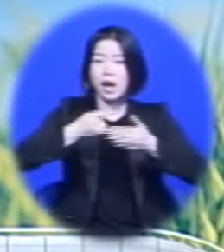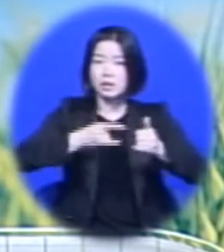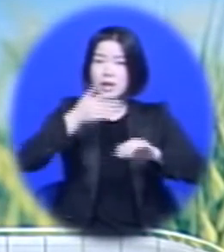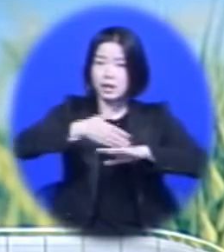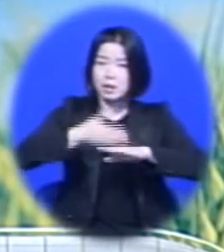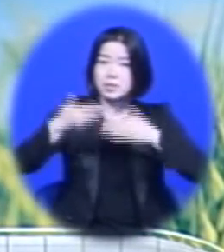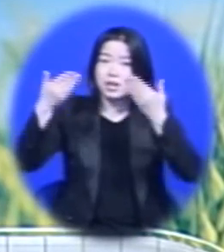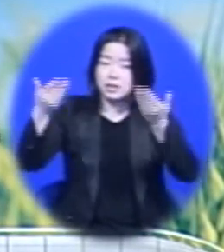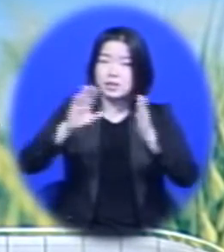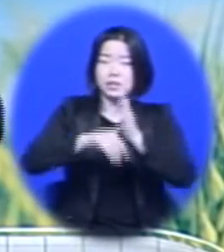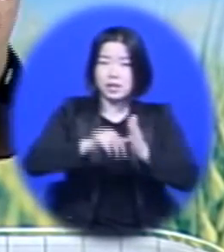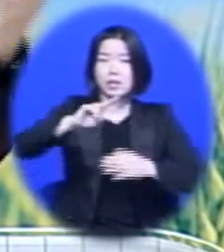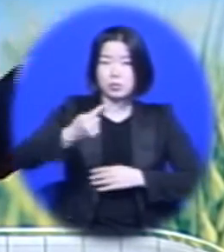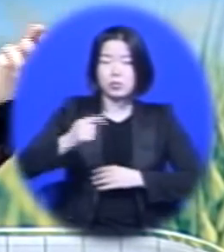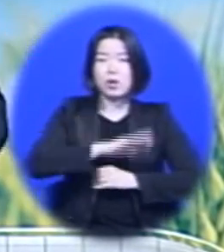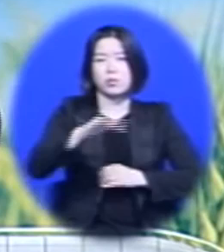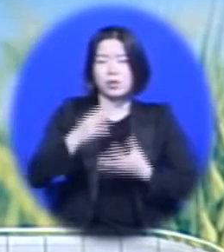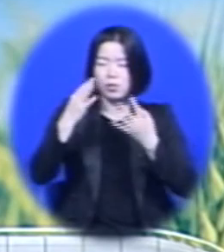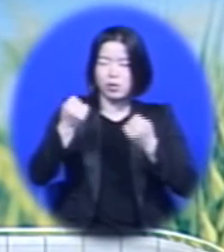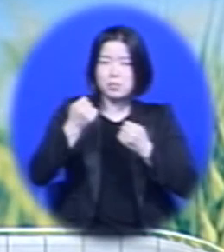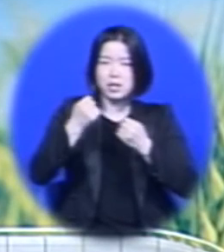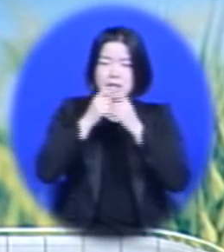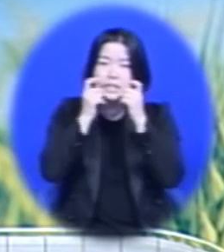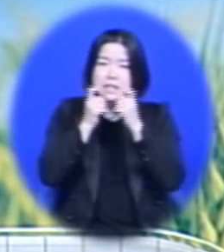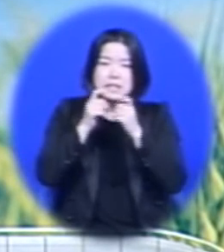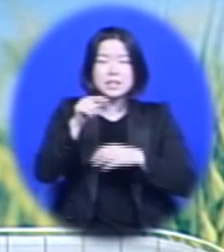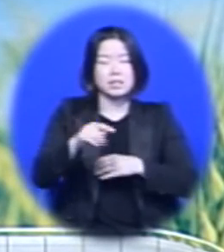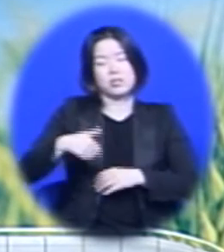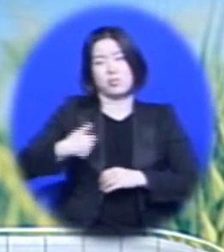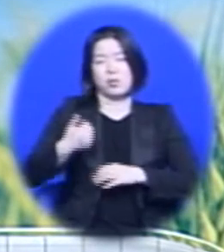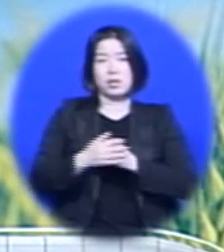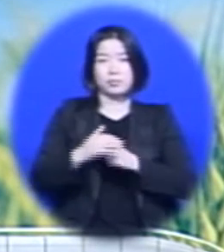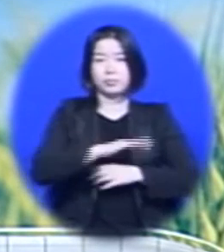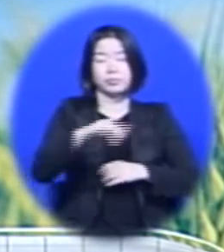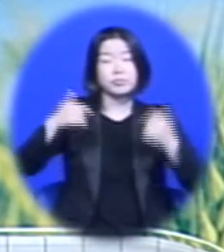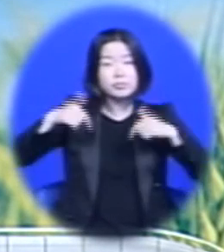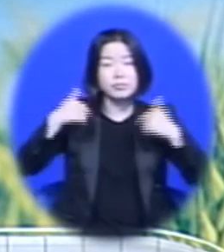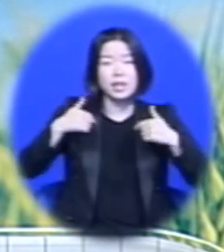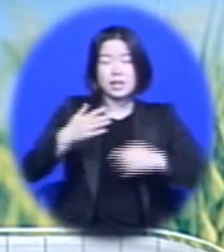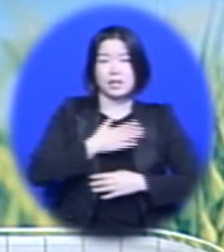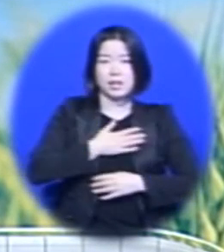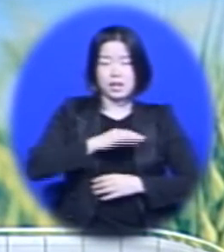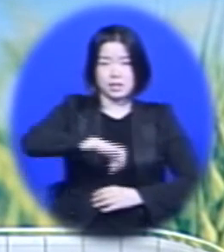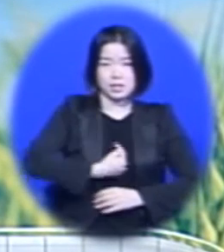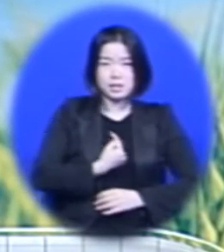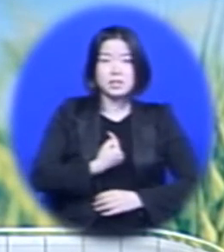감사를 드릴 때조차도 우리는 얼마나 이기적인지 모릅니다. 우리는 항상 나